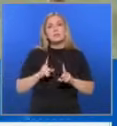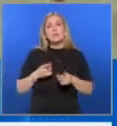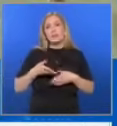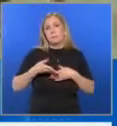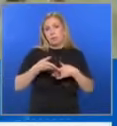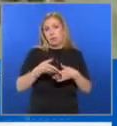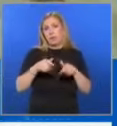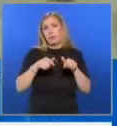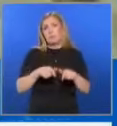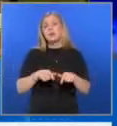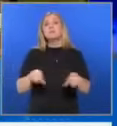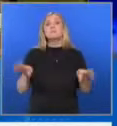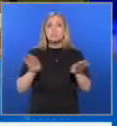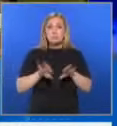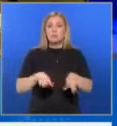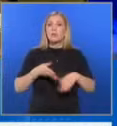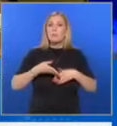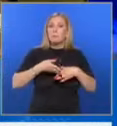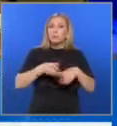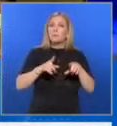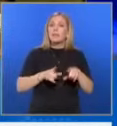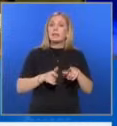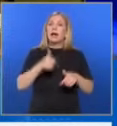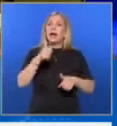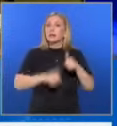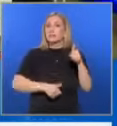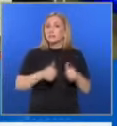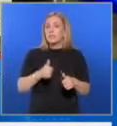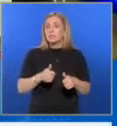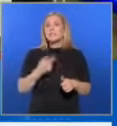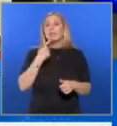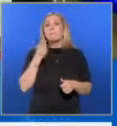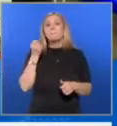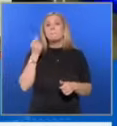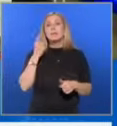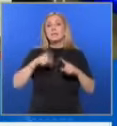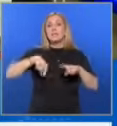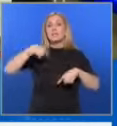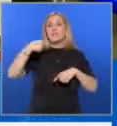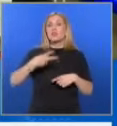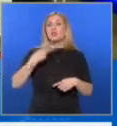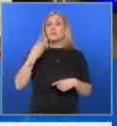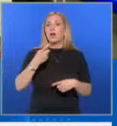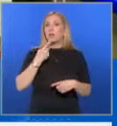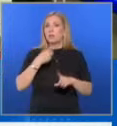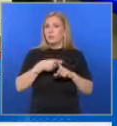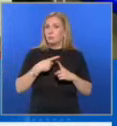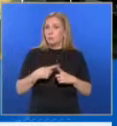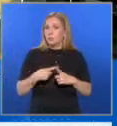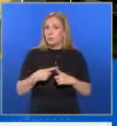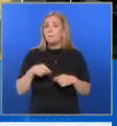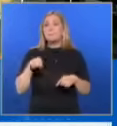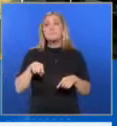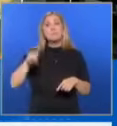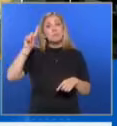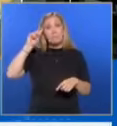не я подкрепят, подкрепиха всъщност кандидатурата й за председател за следващите 2 години и половина. Тя